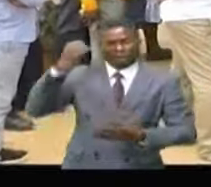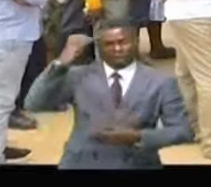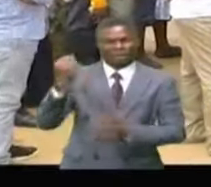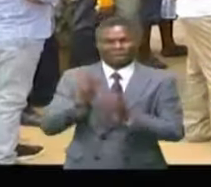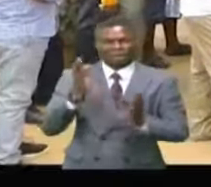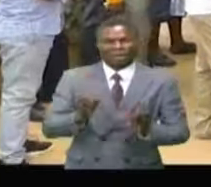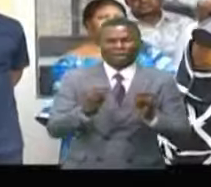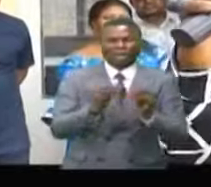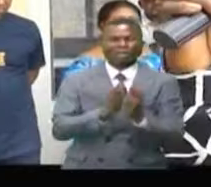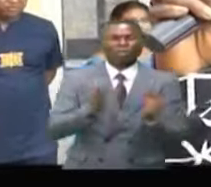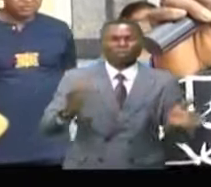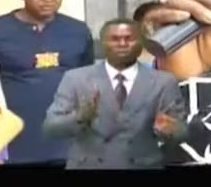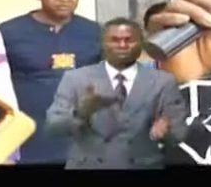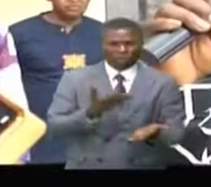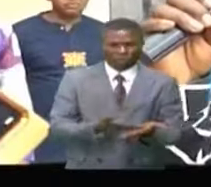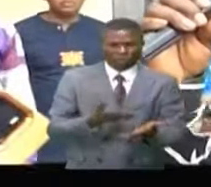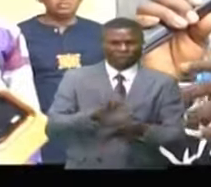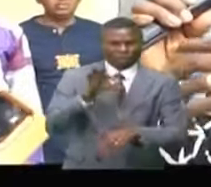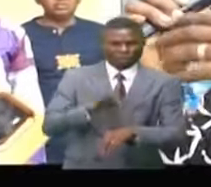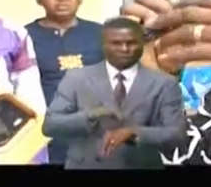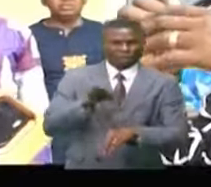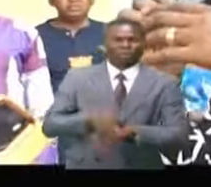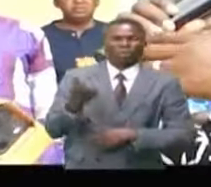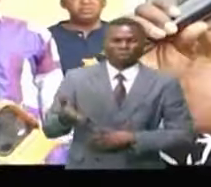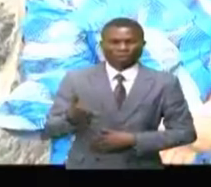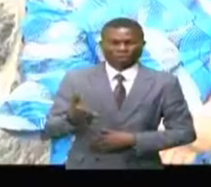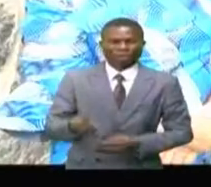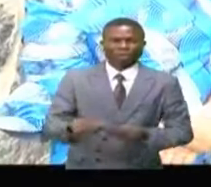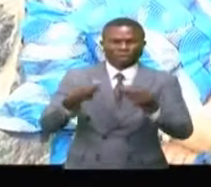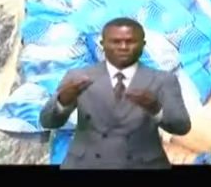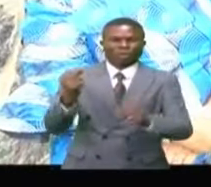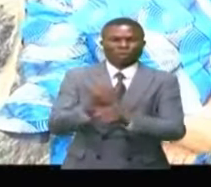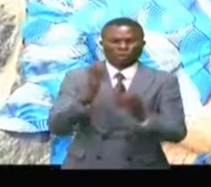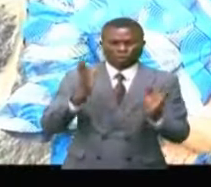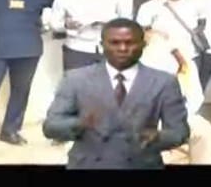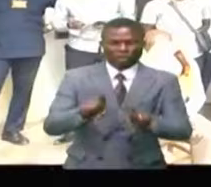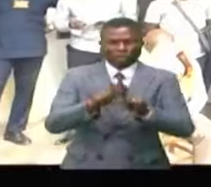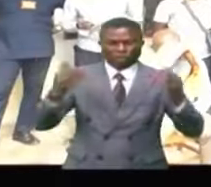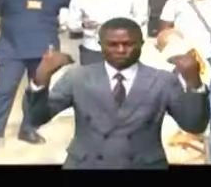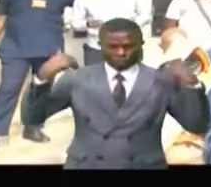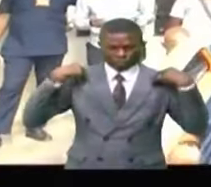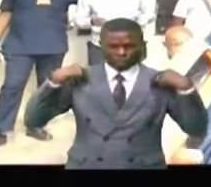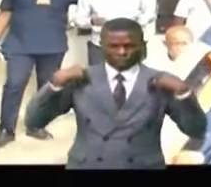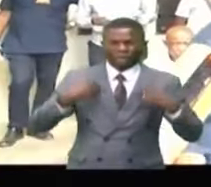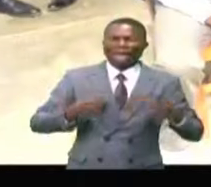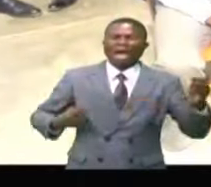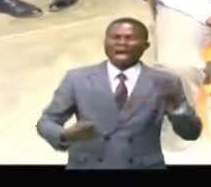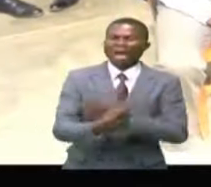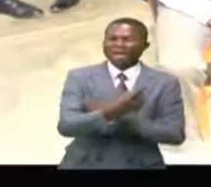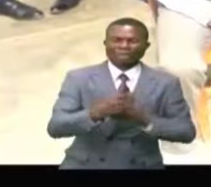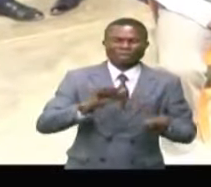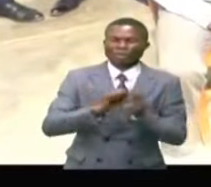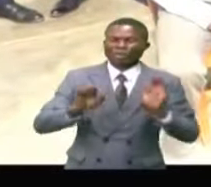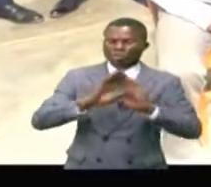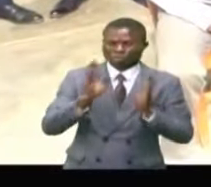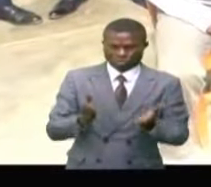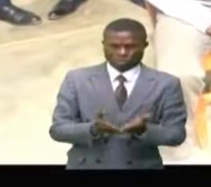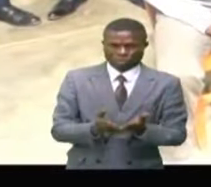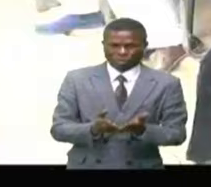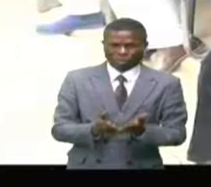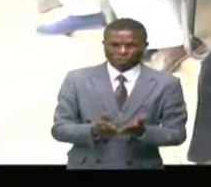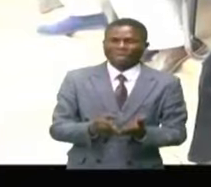en assemblée générale. L'occasion a été offerte à ces agents et cadres de pouvoir dénoncer cette situation tendant